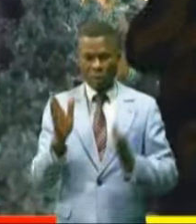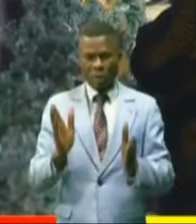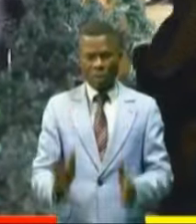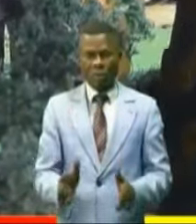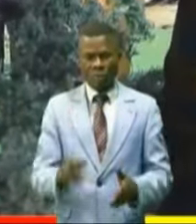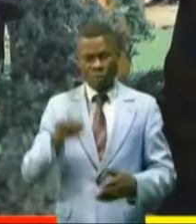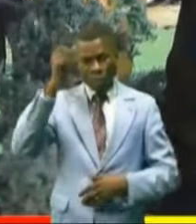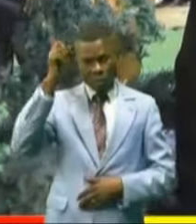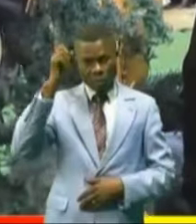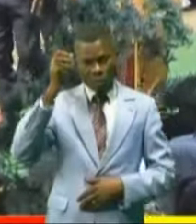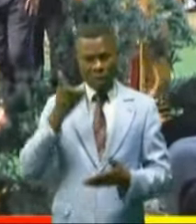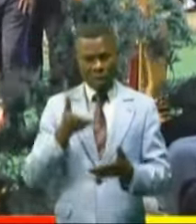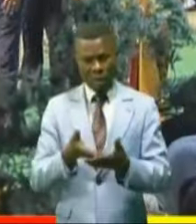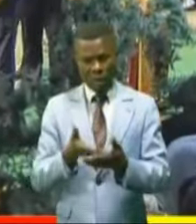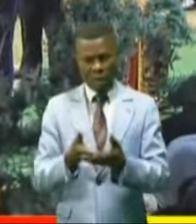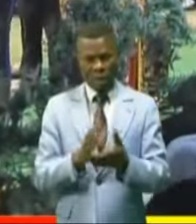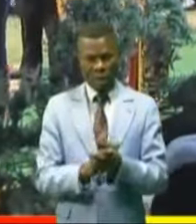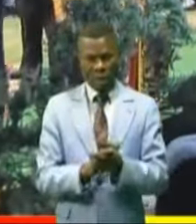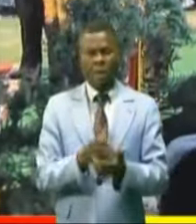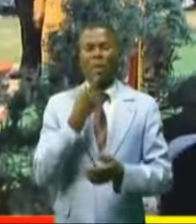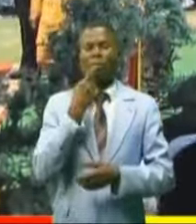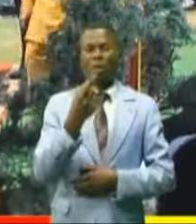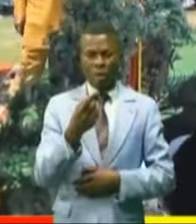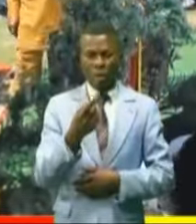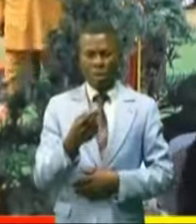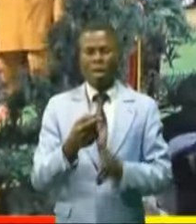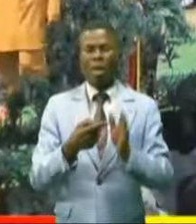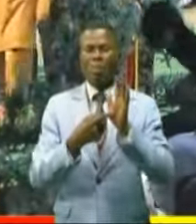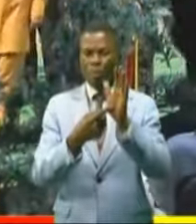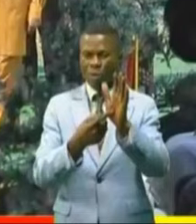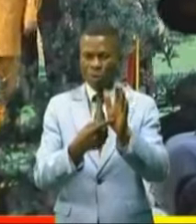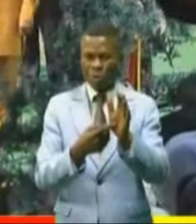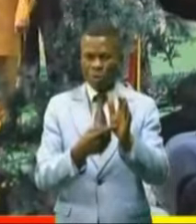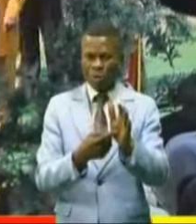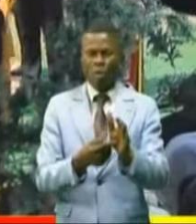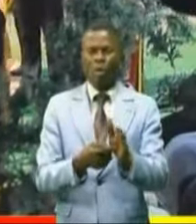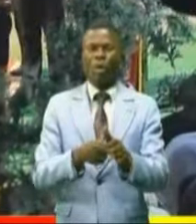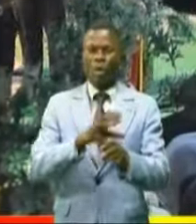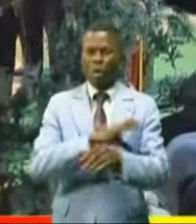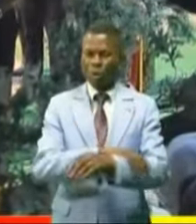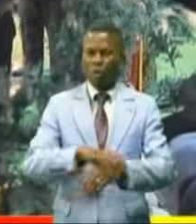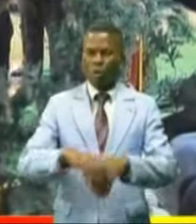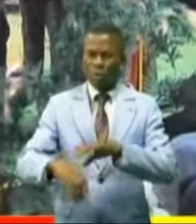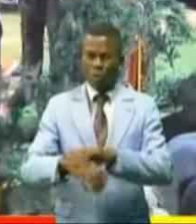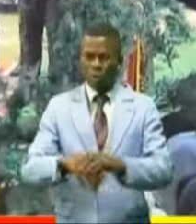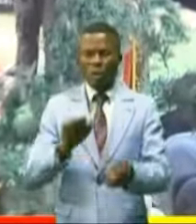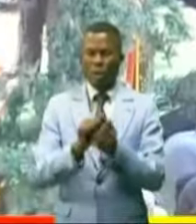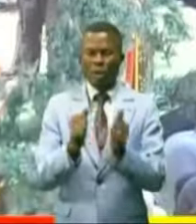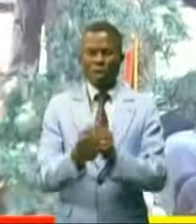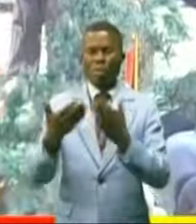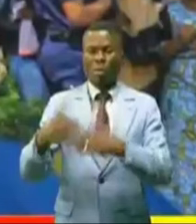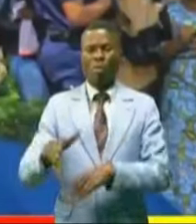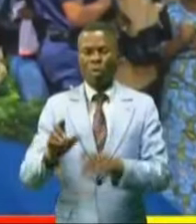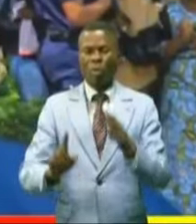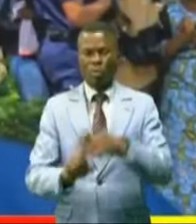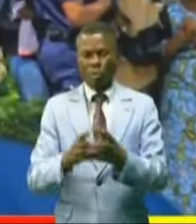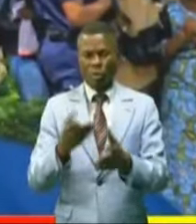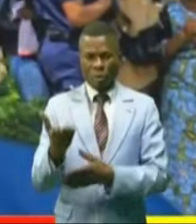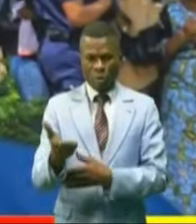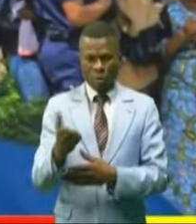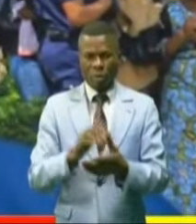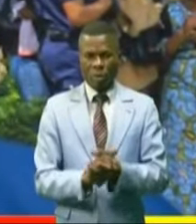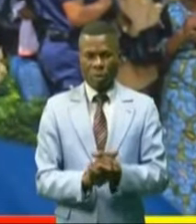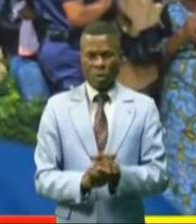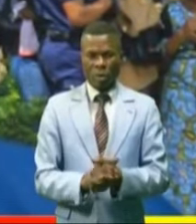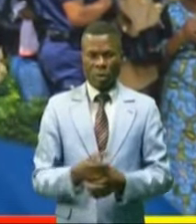principal, Raoul Tchaloué, a manqué de mots pour exprimer sa consternation face à cette disparition brusque. Et ce qui m'a